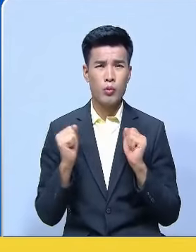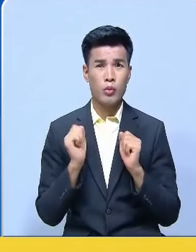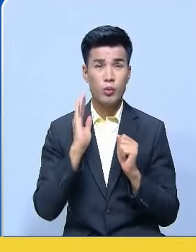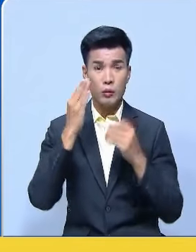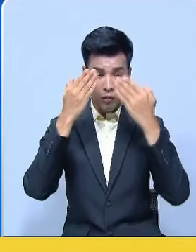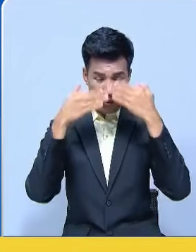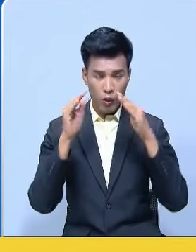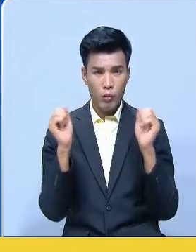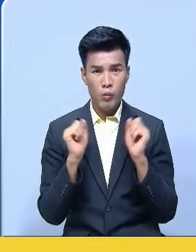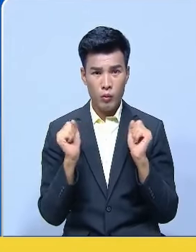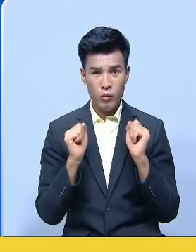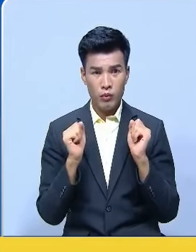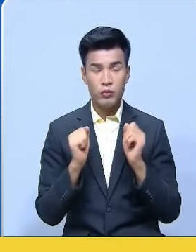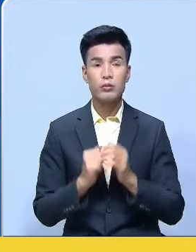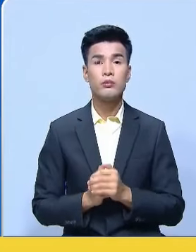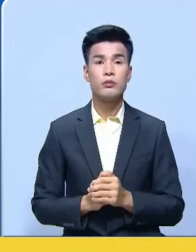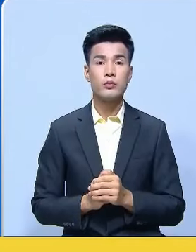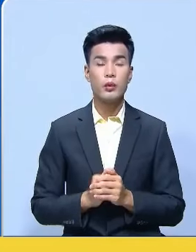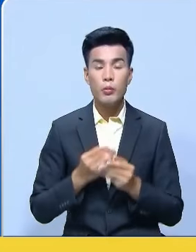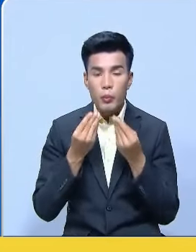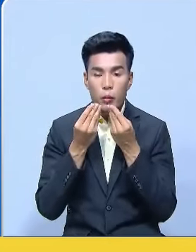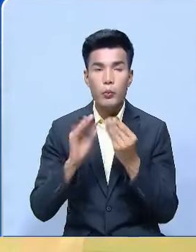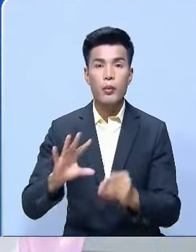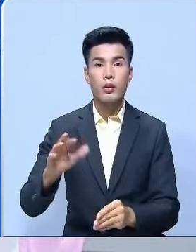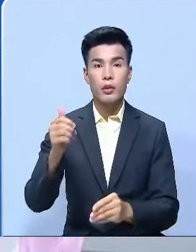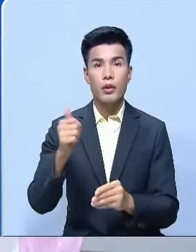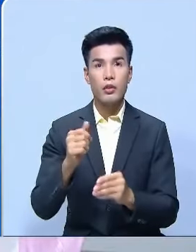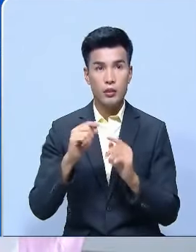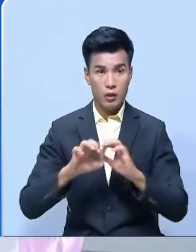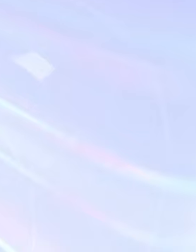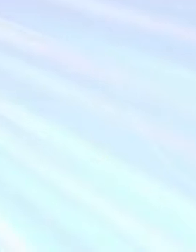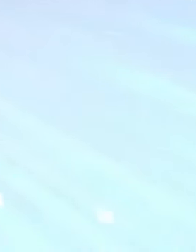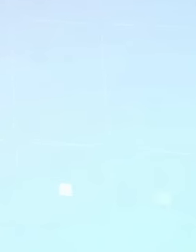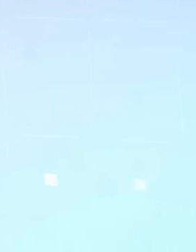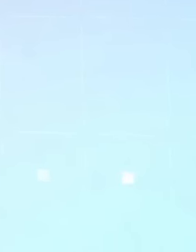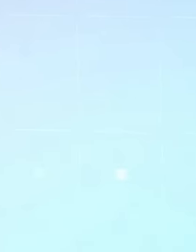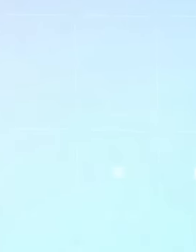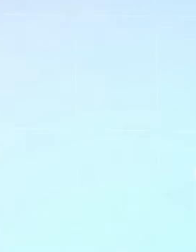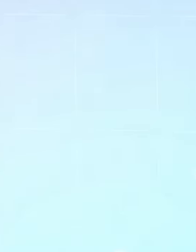บอดเอาฮะ ขอให้ดีวันดีคืนนะคะดวงตานี่สำคัญมากเลยค่ะ